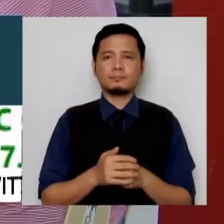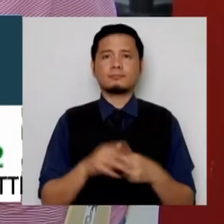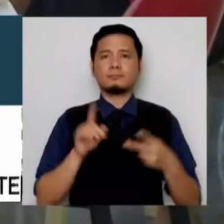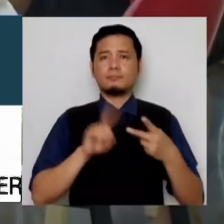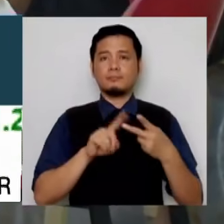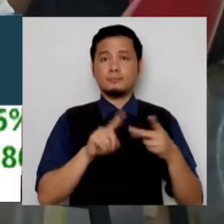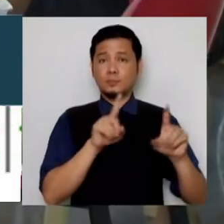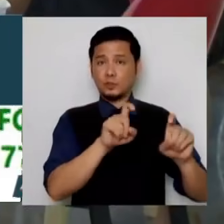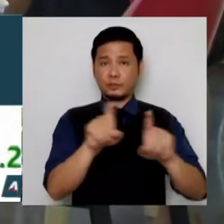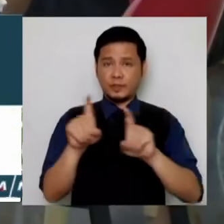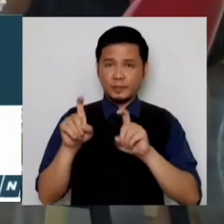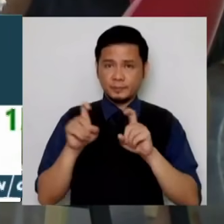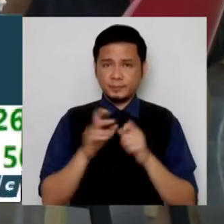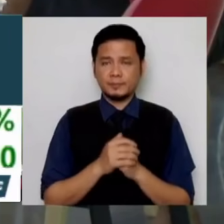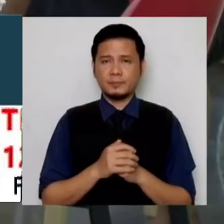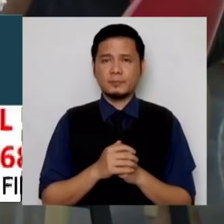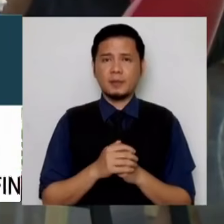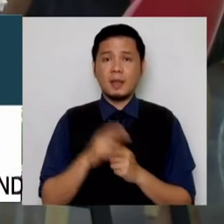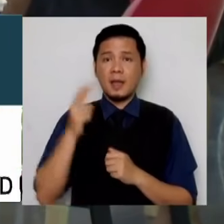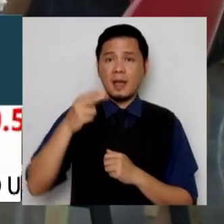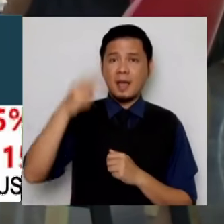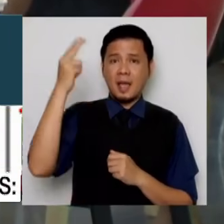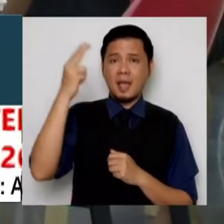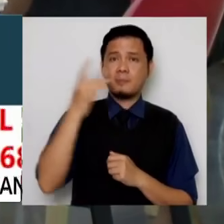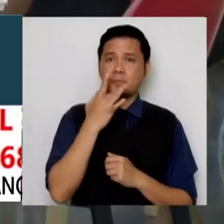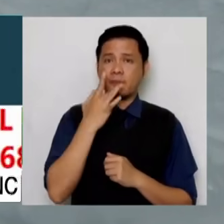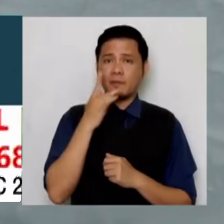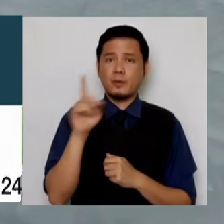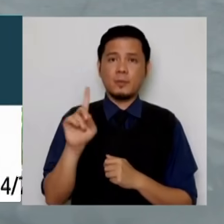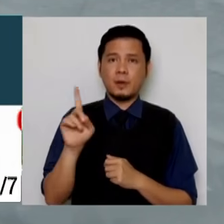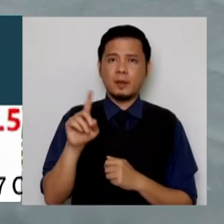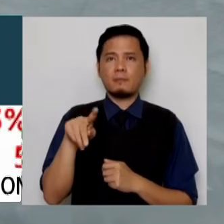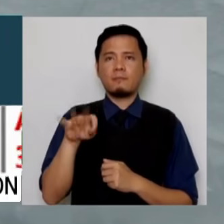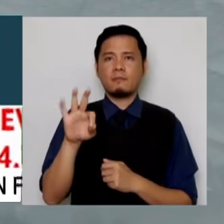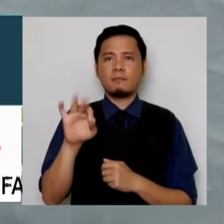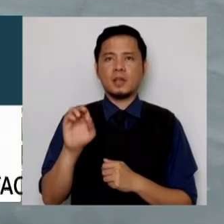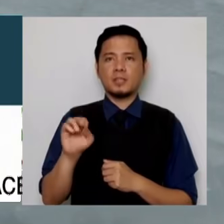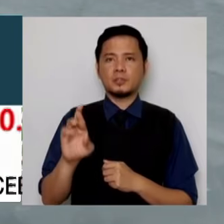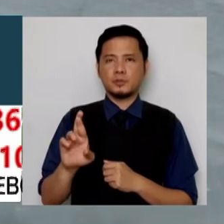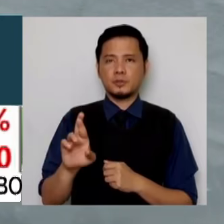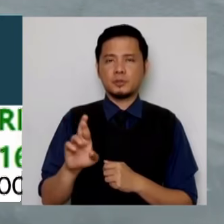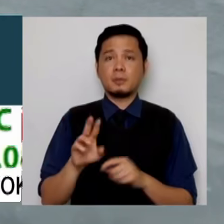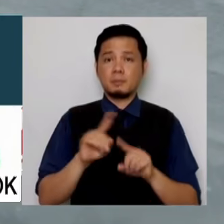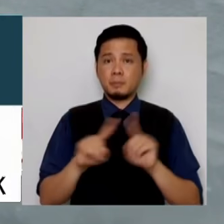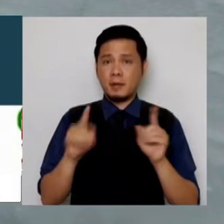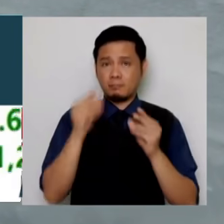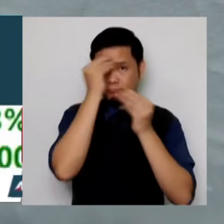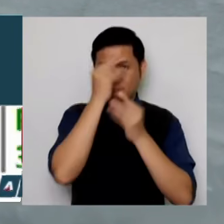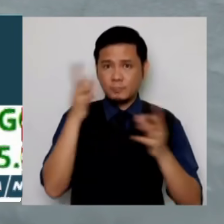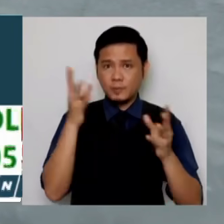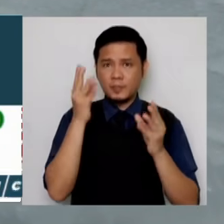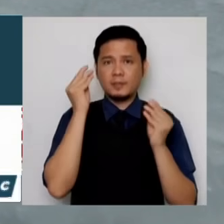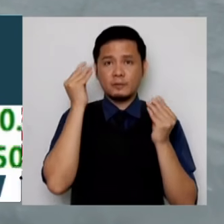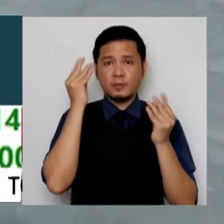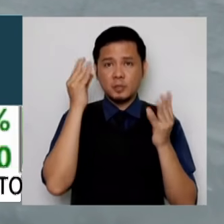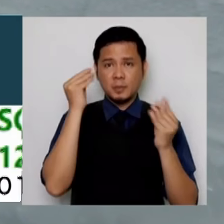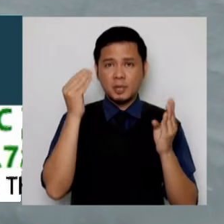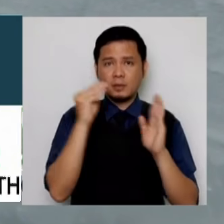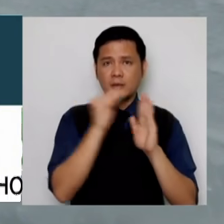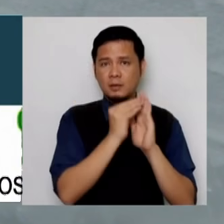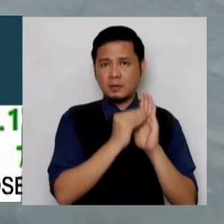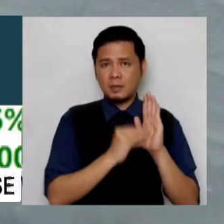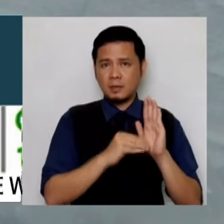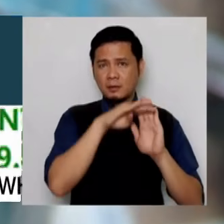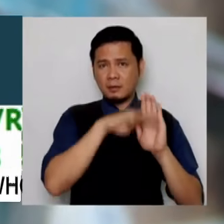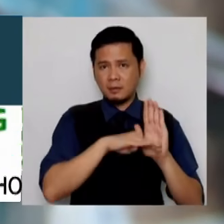ko na naman dati ang highest preference is Pfizer, no? But if I will give you the data, tingnan natin ha. Ang